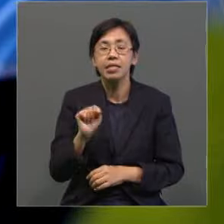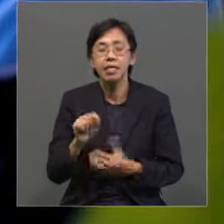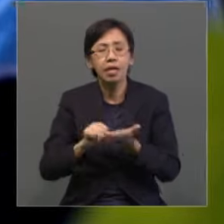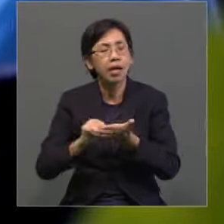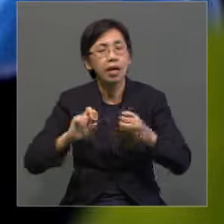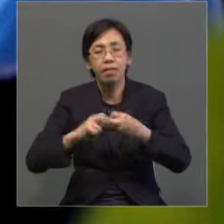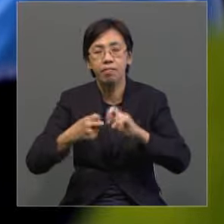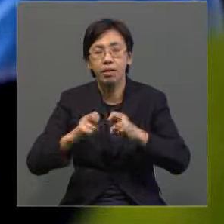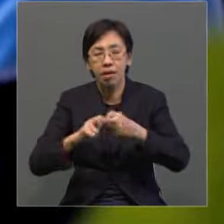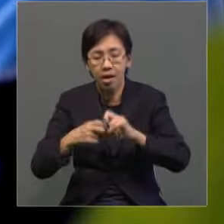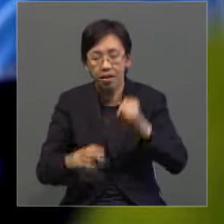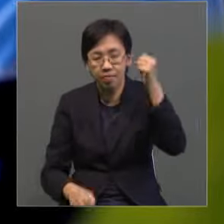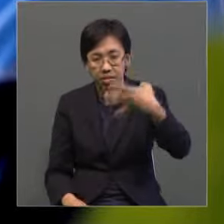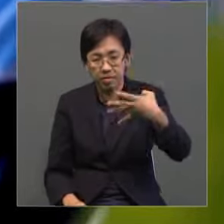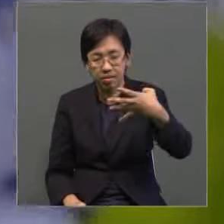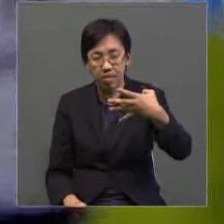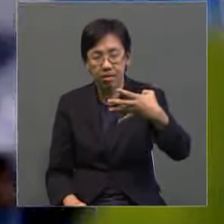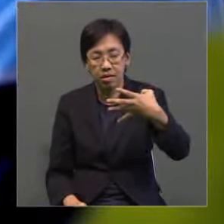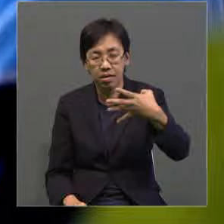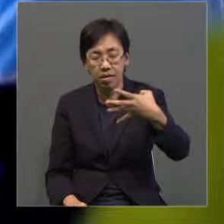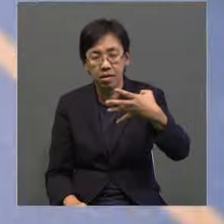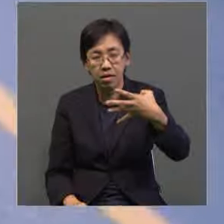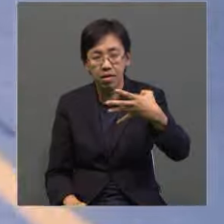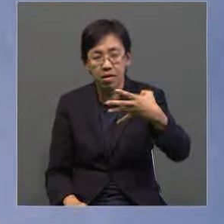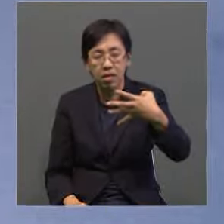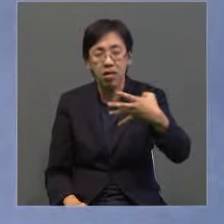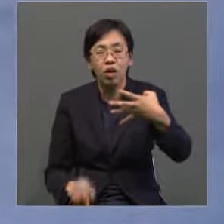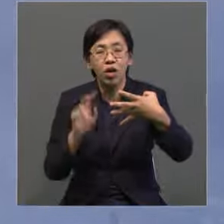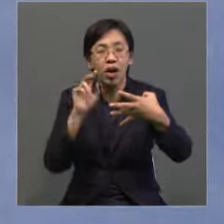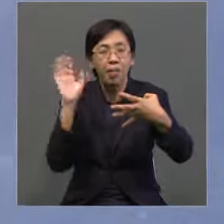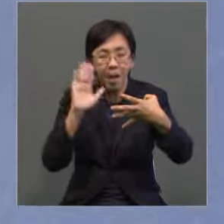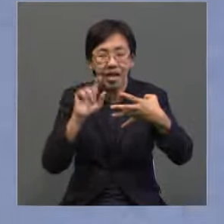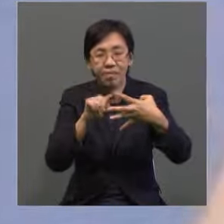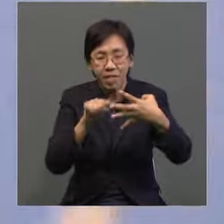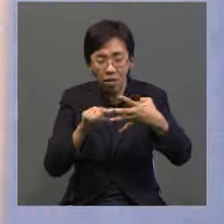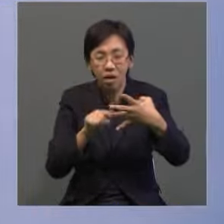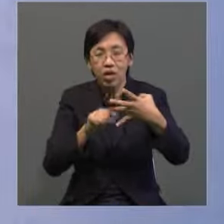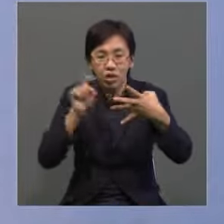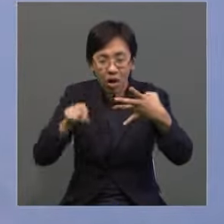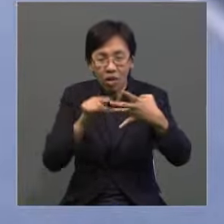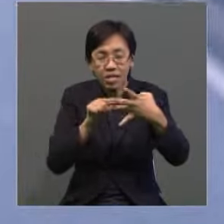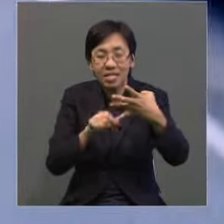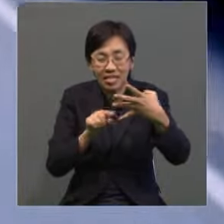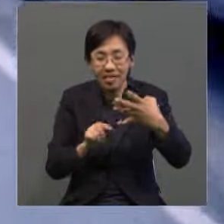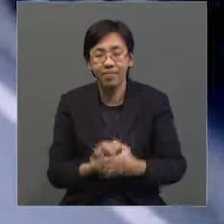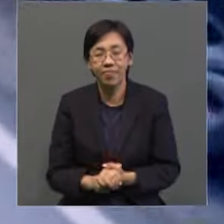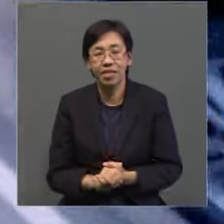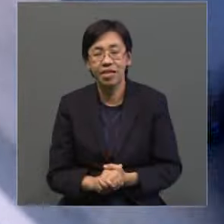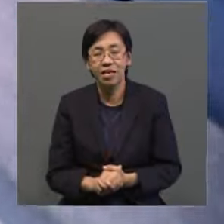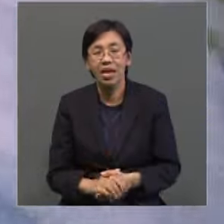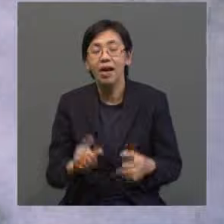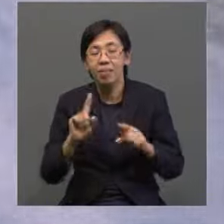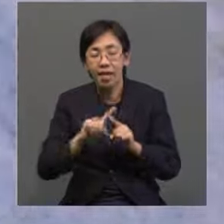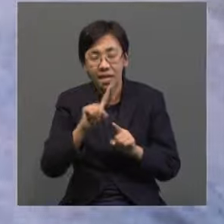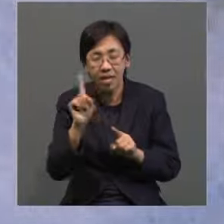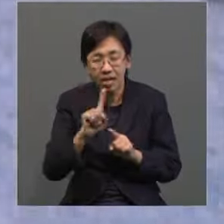าทั้งระบบใน4เรื่อง2ต้อง2ไม่หรือการแจกยา4เม็ดโดยเม็ดแรกคือต้องส